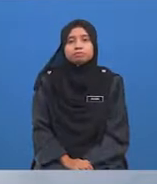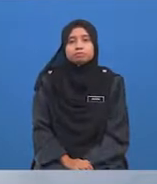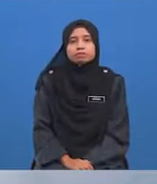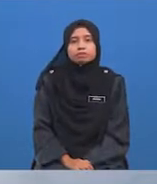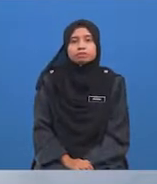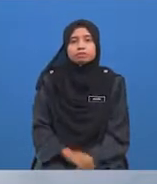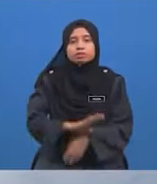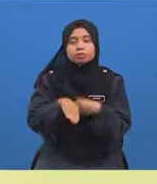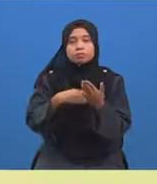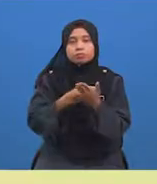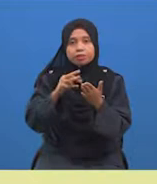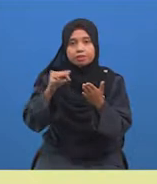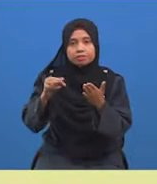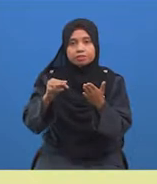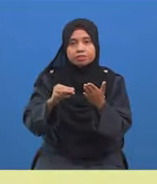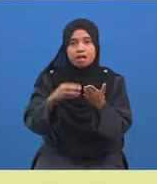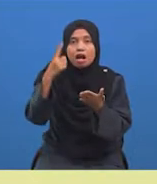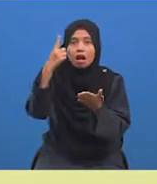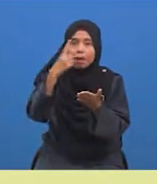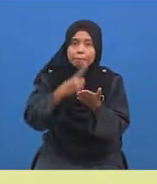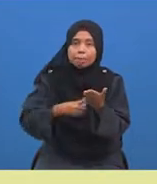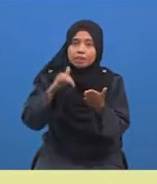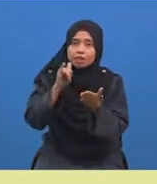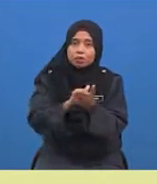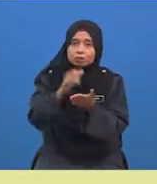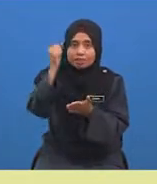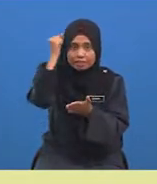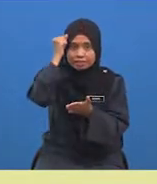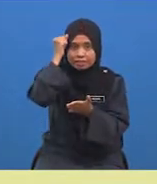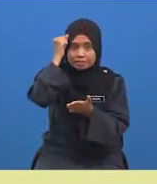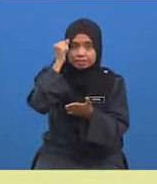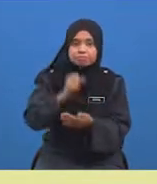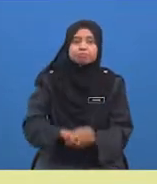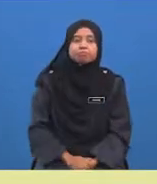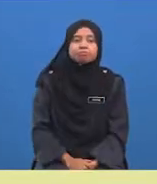Para pelajar sekalian, tahukah kamu apa yang dimaksudkan dengan stres?